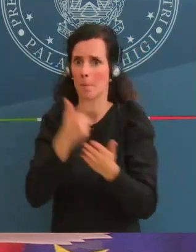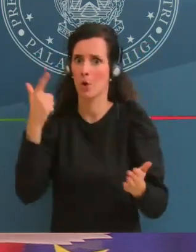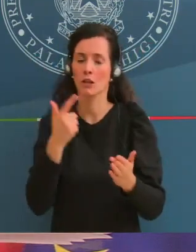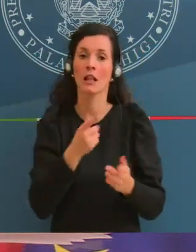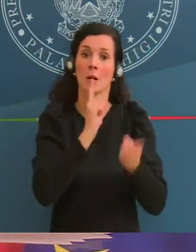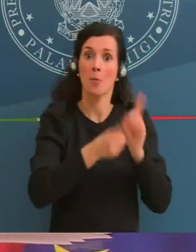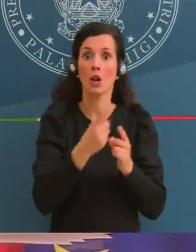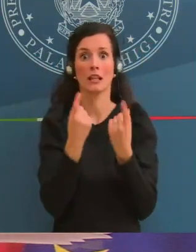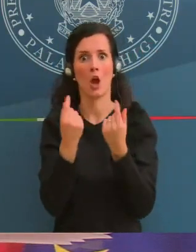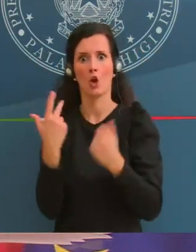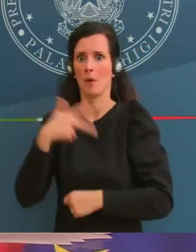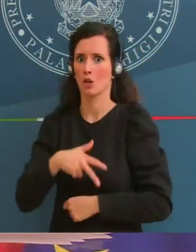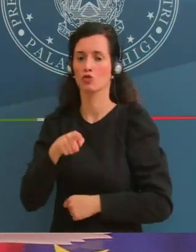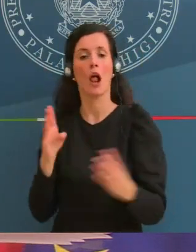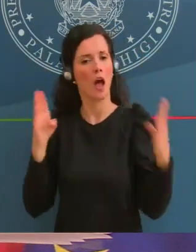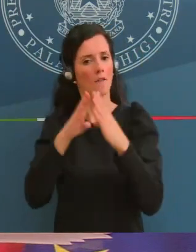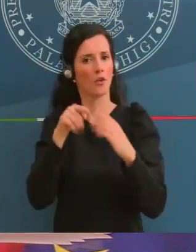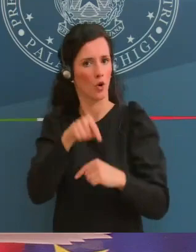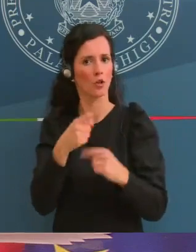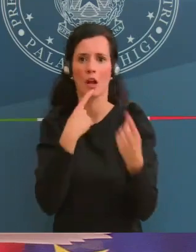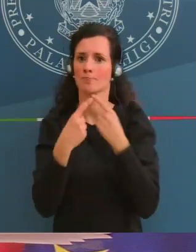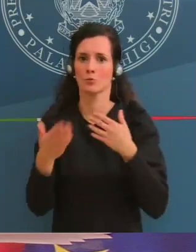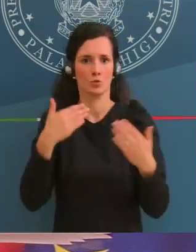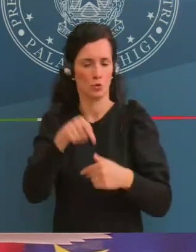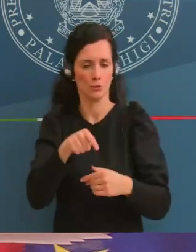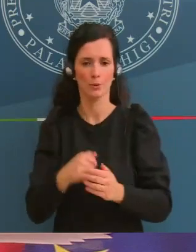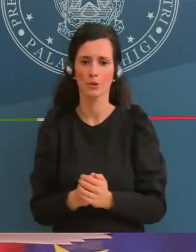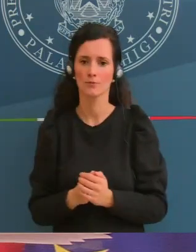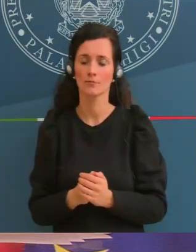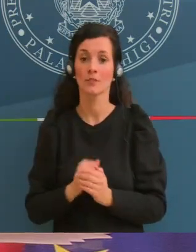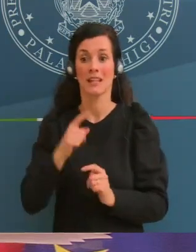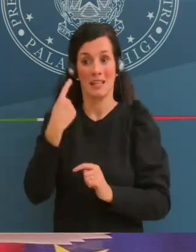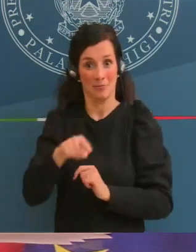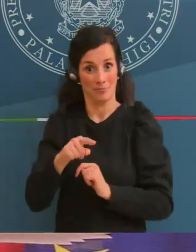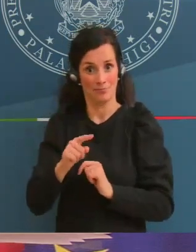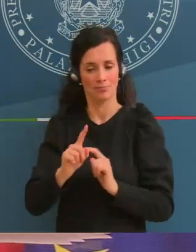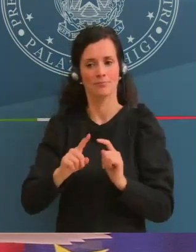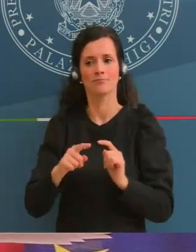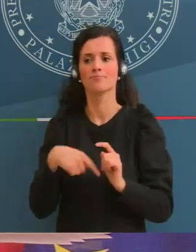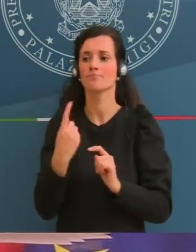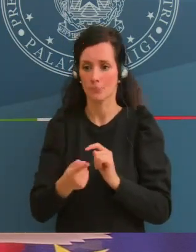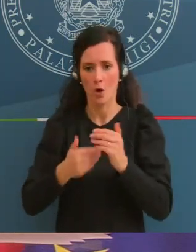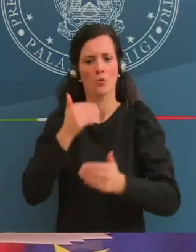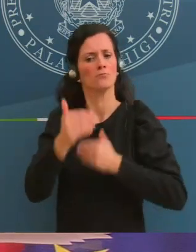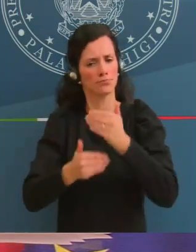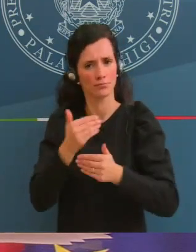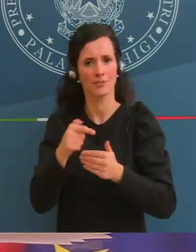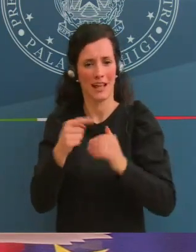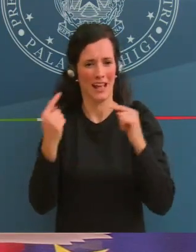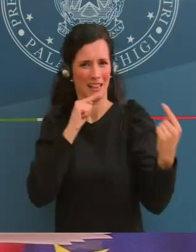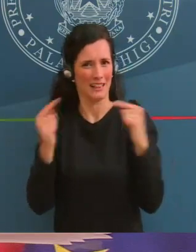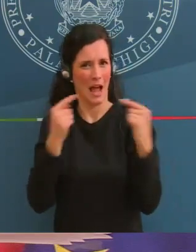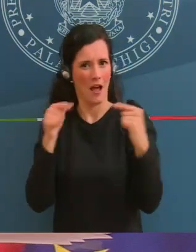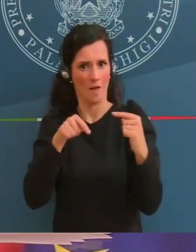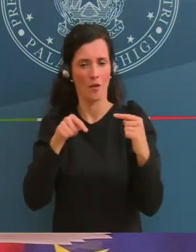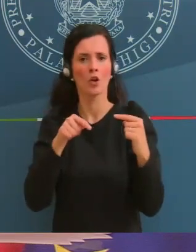per lo più ai capigruppo della maggioranza e o comunque agli esponenti delle varie forze c'è stato un